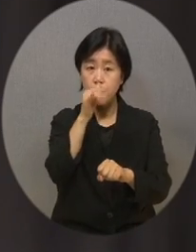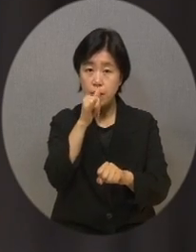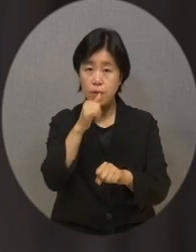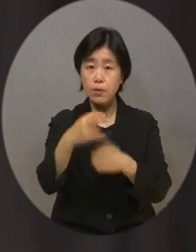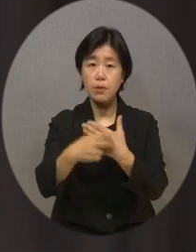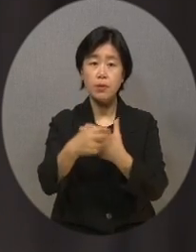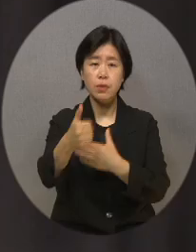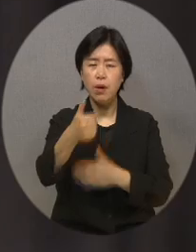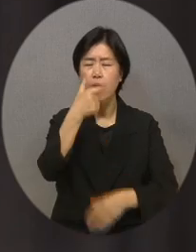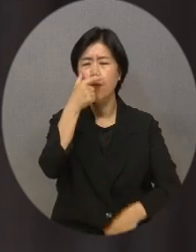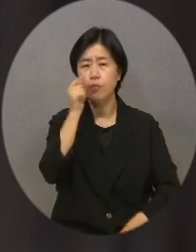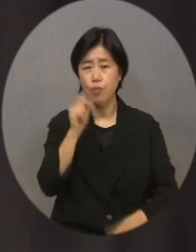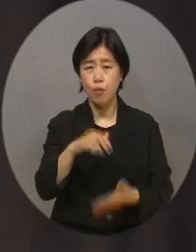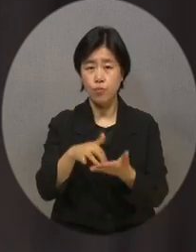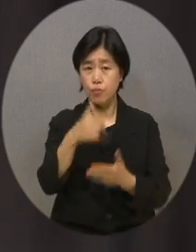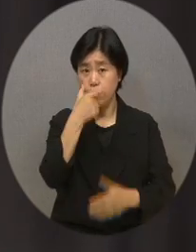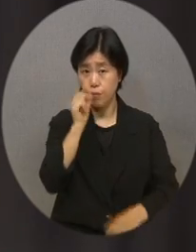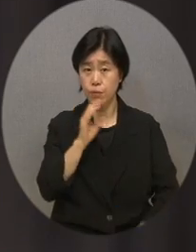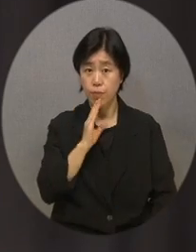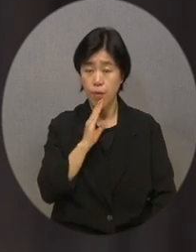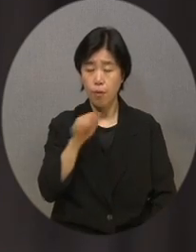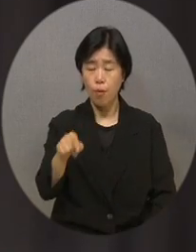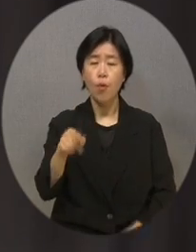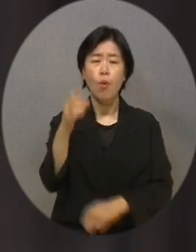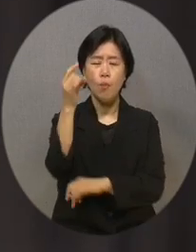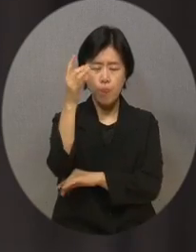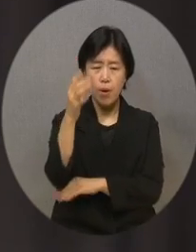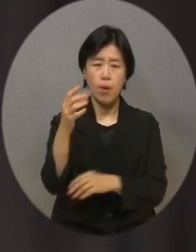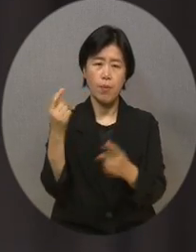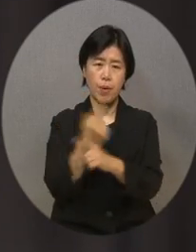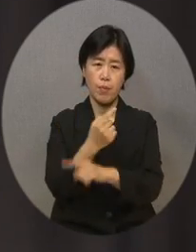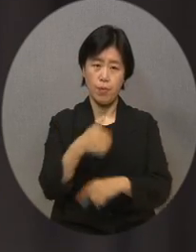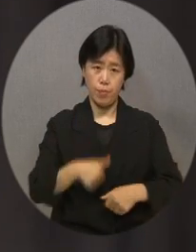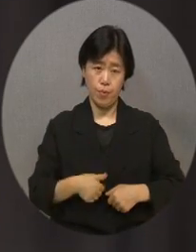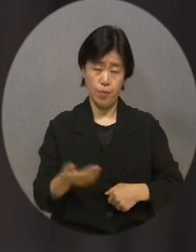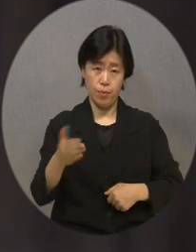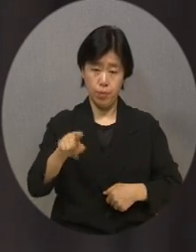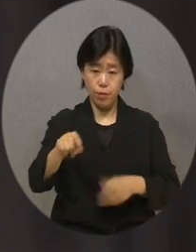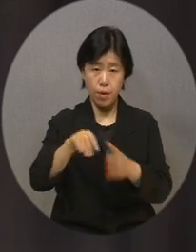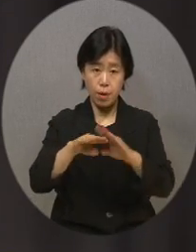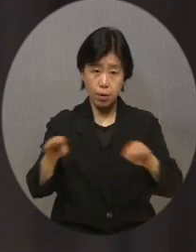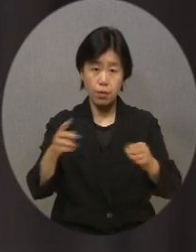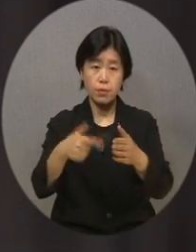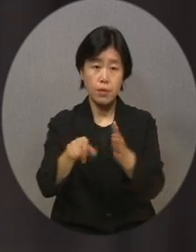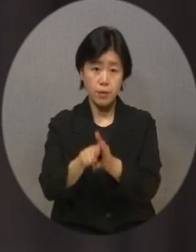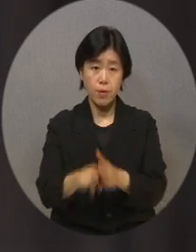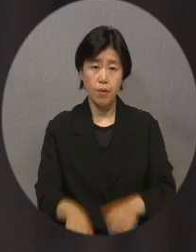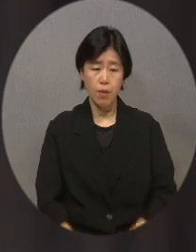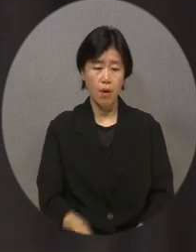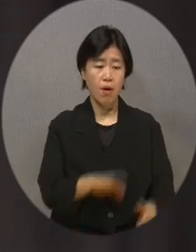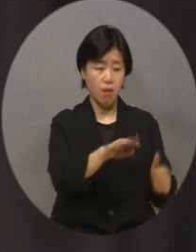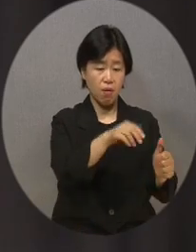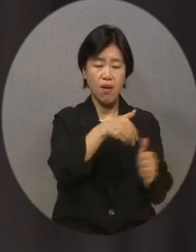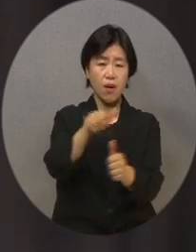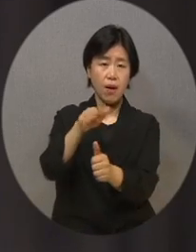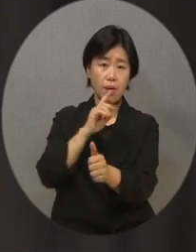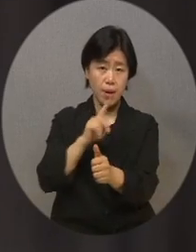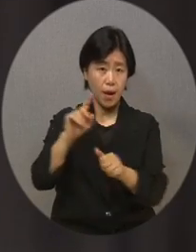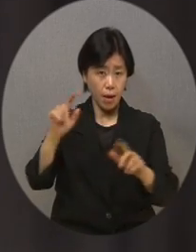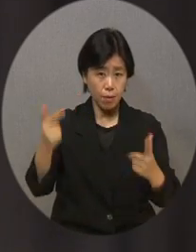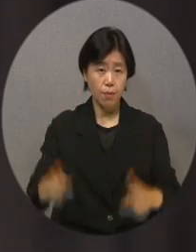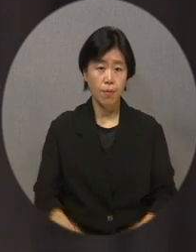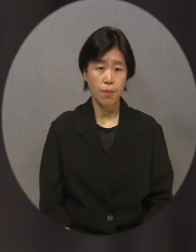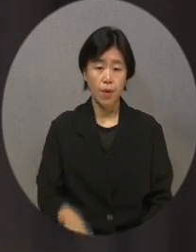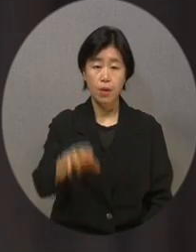부족한 거거든요. 그건 근본적으로 고쳐야 될 문제인데 그거를 해결을 하려면 그냥 너 지역으로 가라가 아니라 그